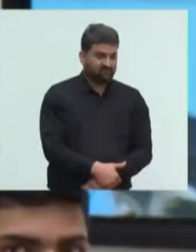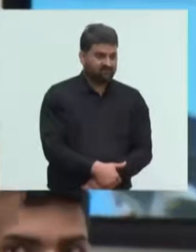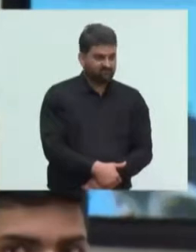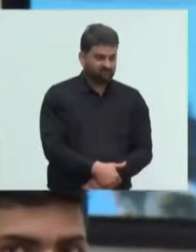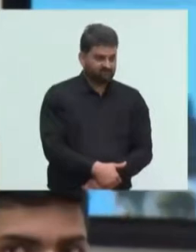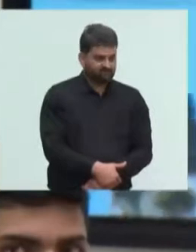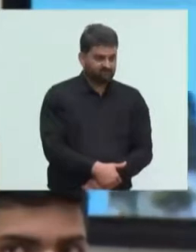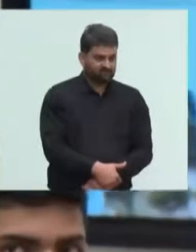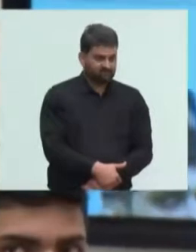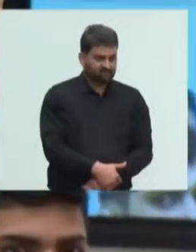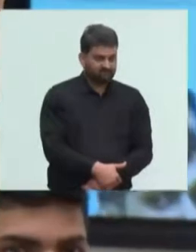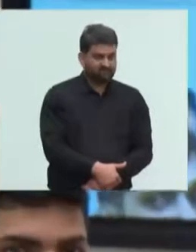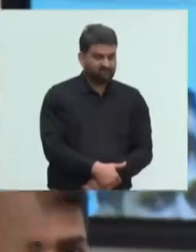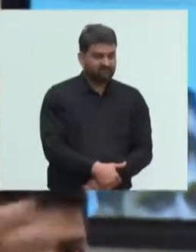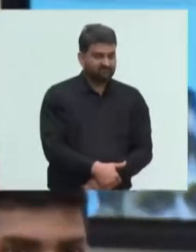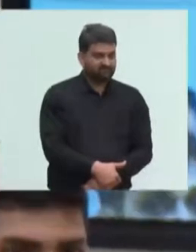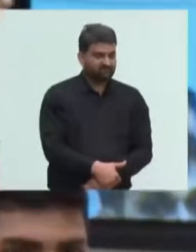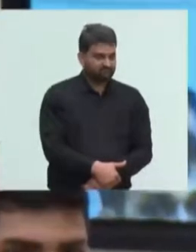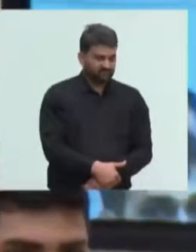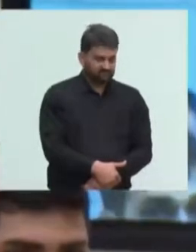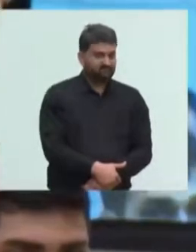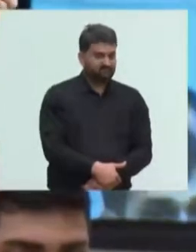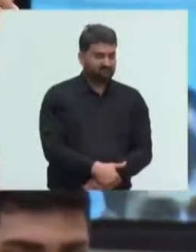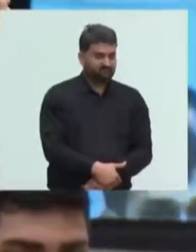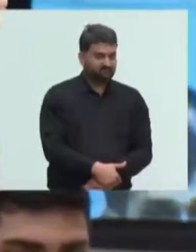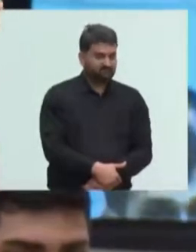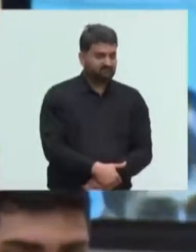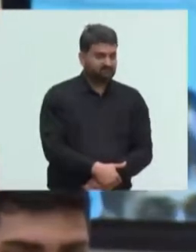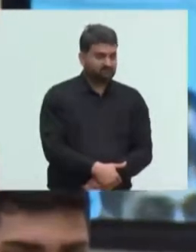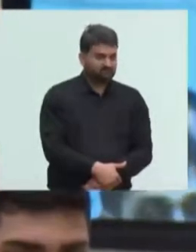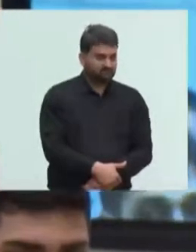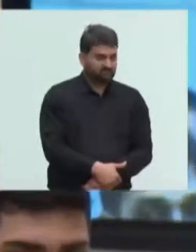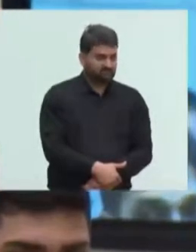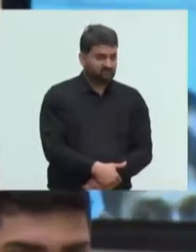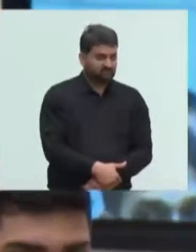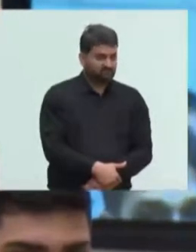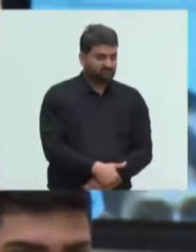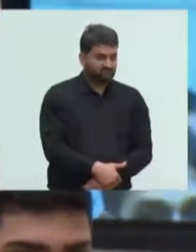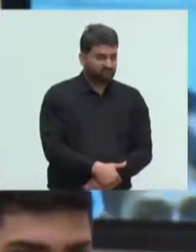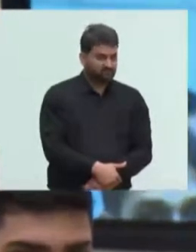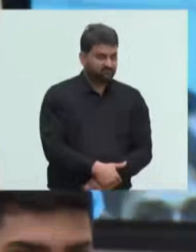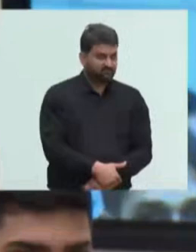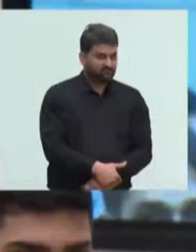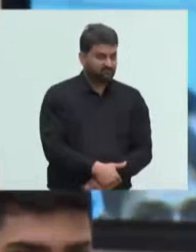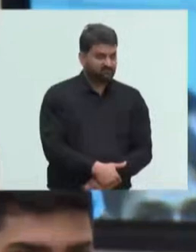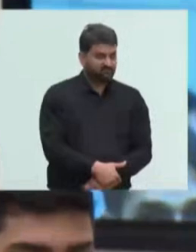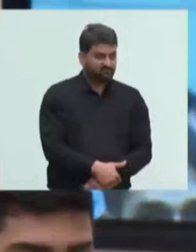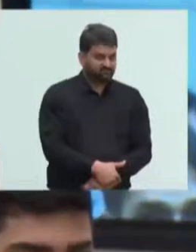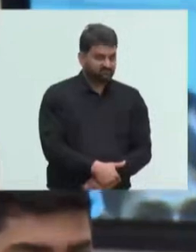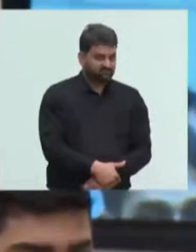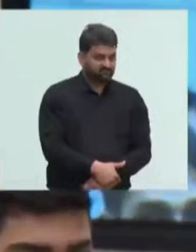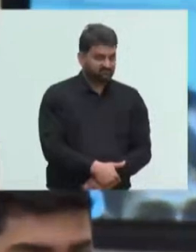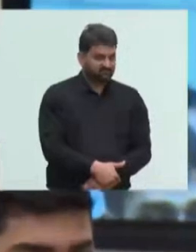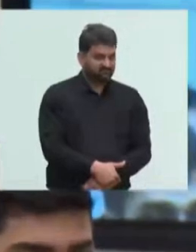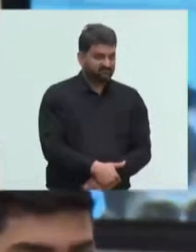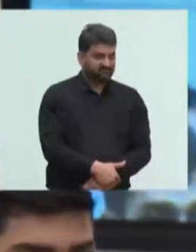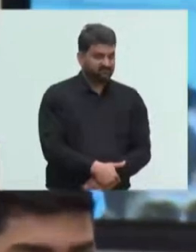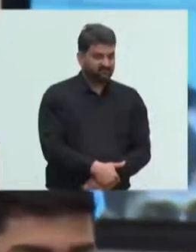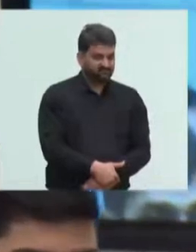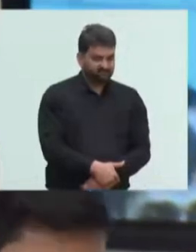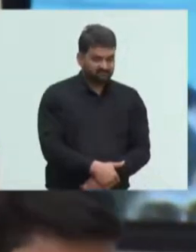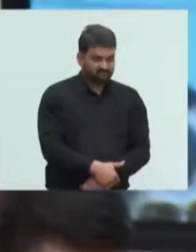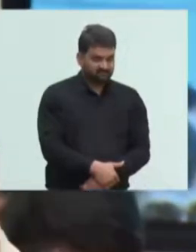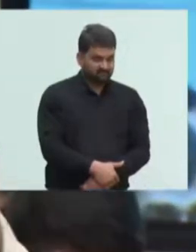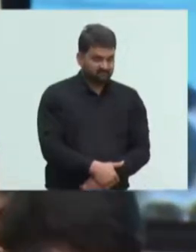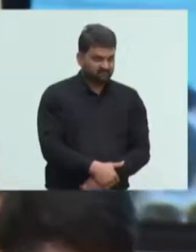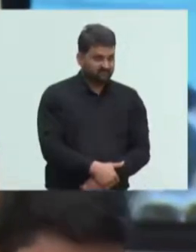देखता हूं कि जो हेयर इस समाज के लोग हैं वहीं निरंतर बढ़ते जा रहे हैं जैसे कि वह लोग जितने जा रहे हैं मैं भी हेयर इन